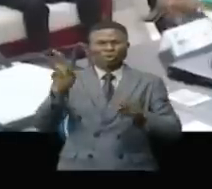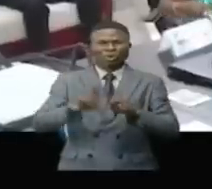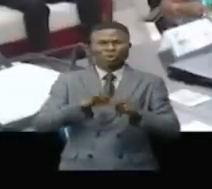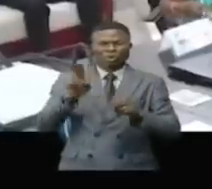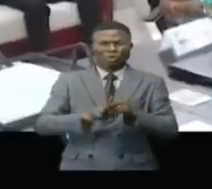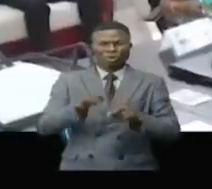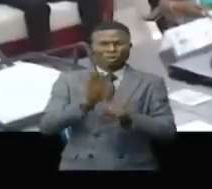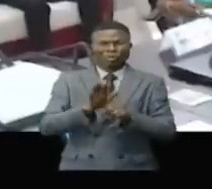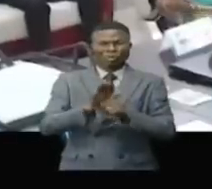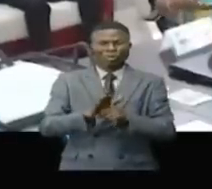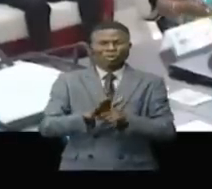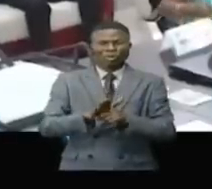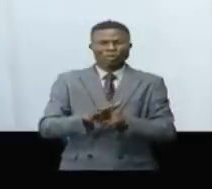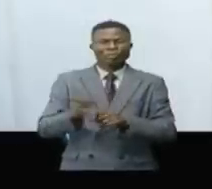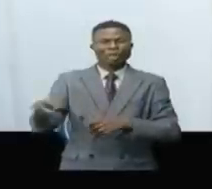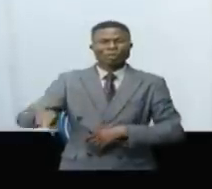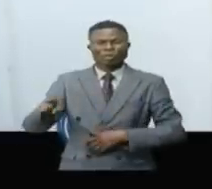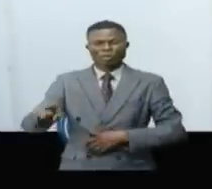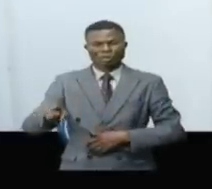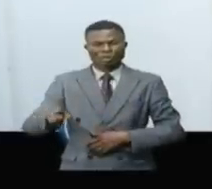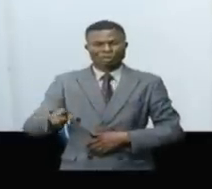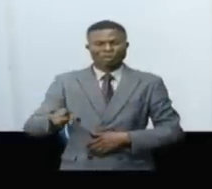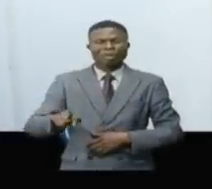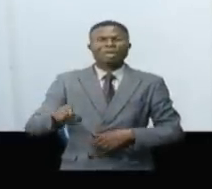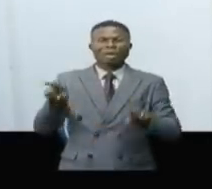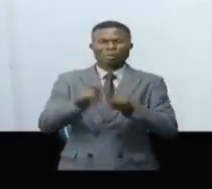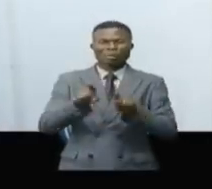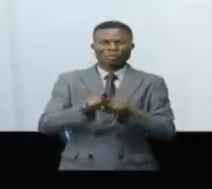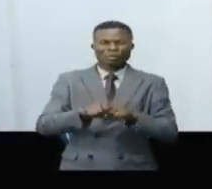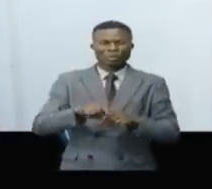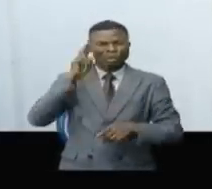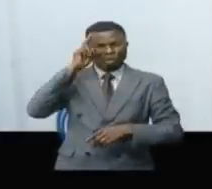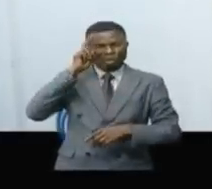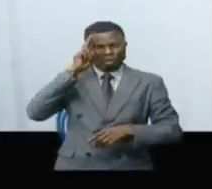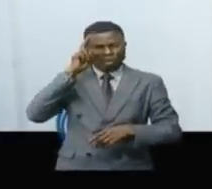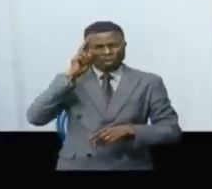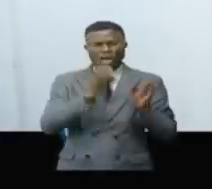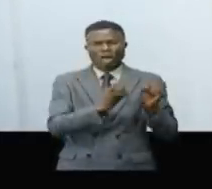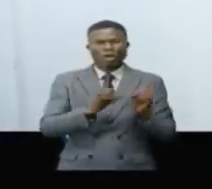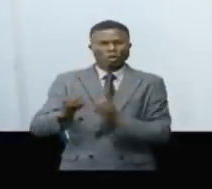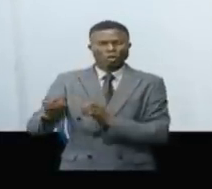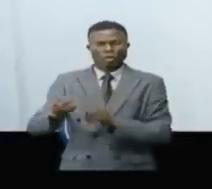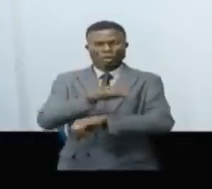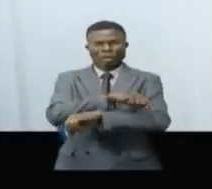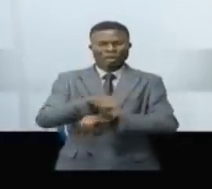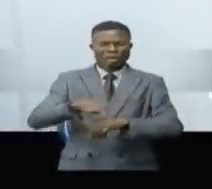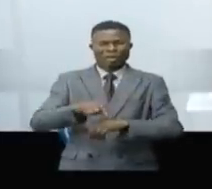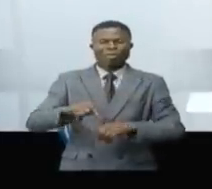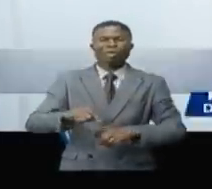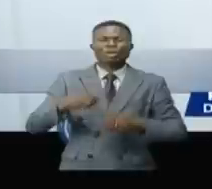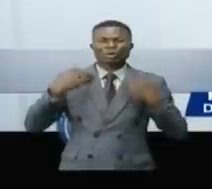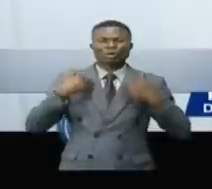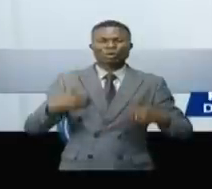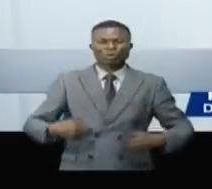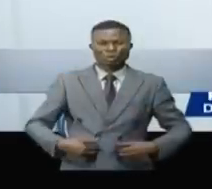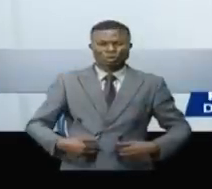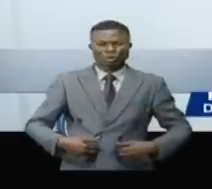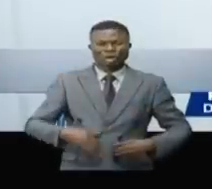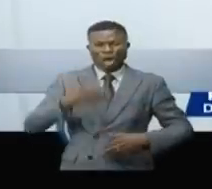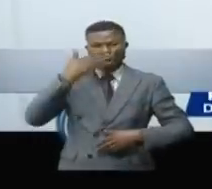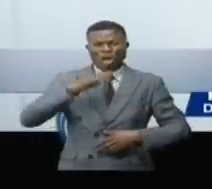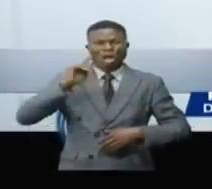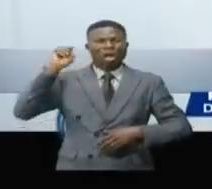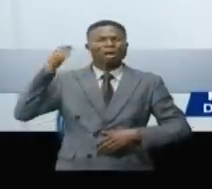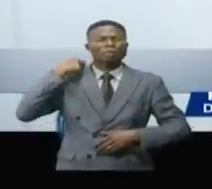différentes prisons de la province, dossiers relatifs à la réfection et modernisation des installations sanitaires de la prison centrale de